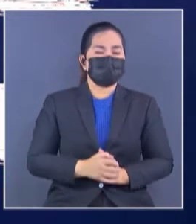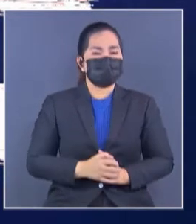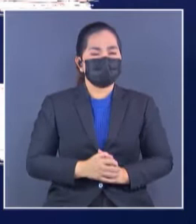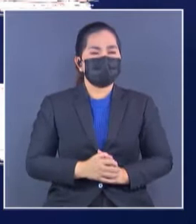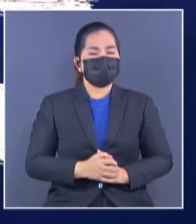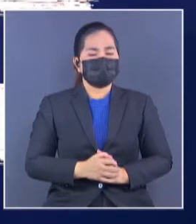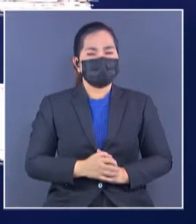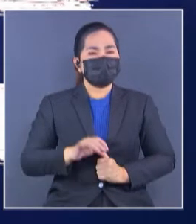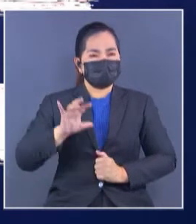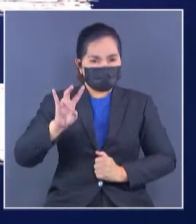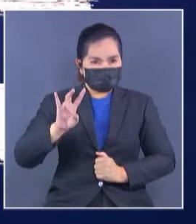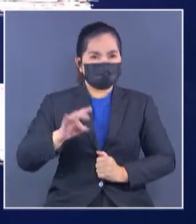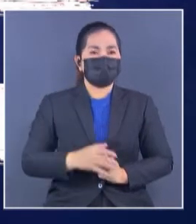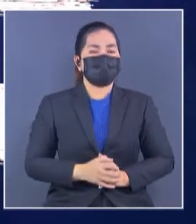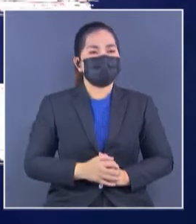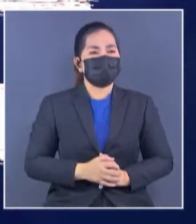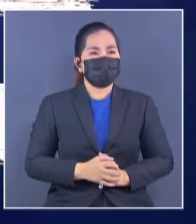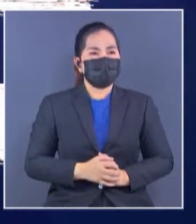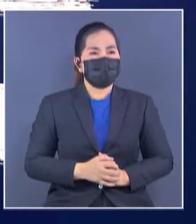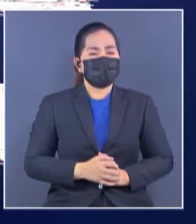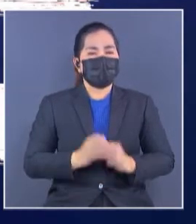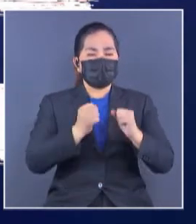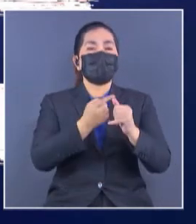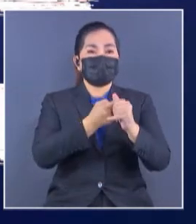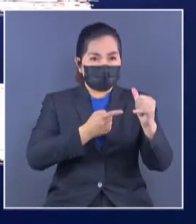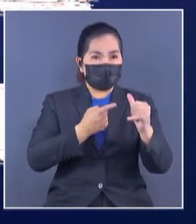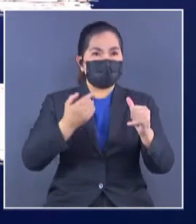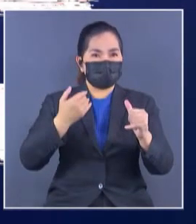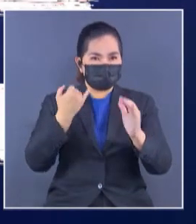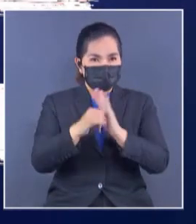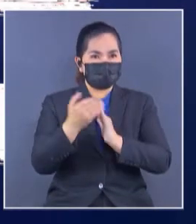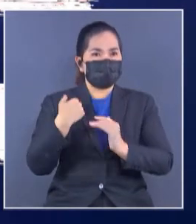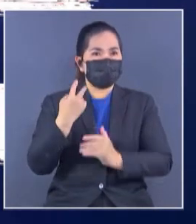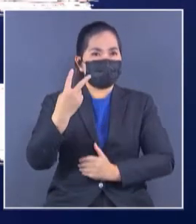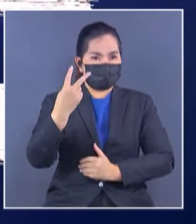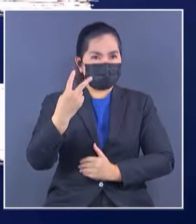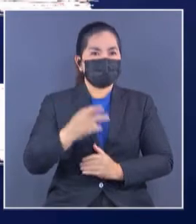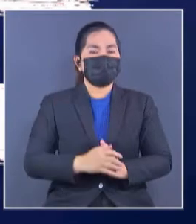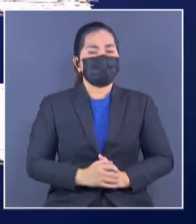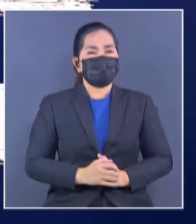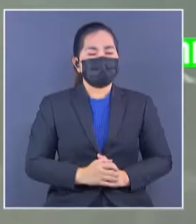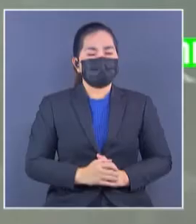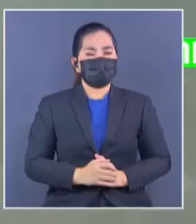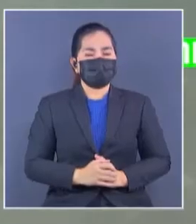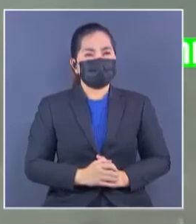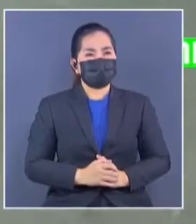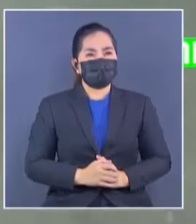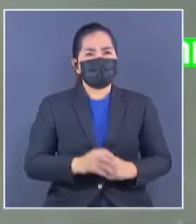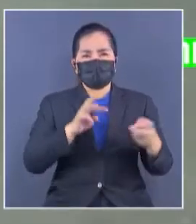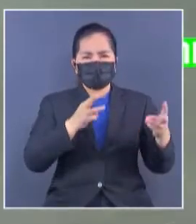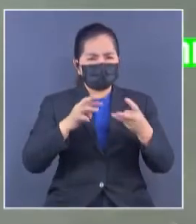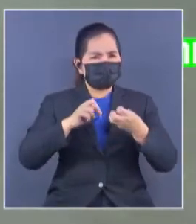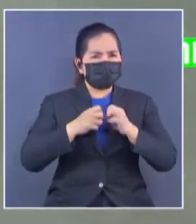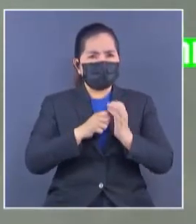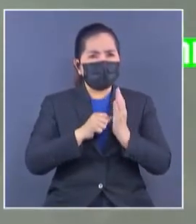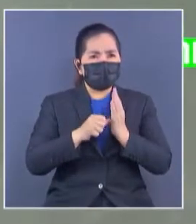อนุญาตอีก7รายแล้วก็มีข้อกล่าวหาพยายามฆ่าผู้อื่น2ราย ครับ ส่วนแนวทางการแก้ปัญหาค่ะหลายคนถาม